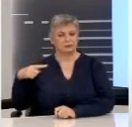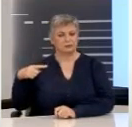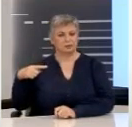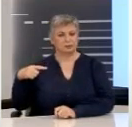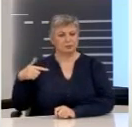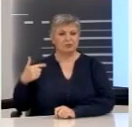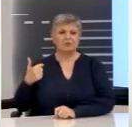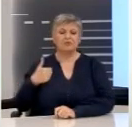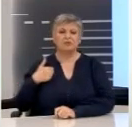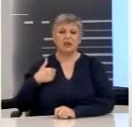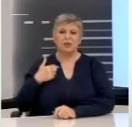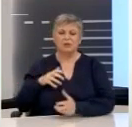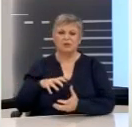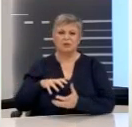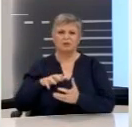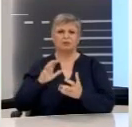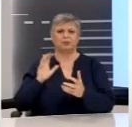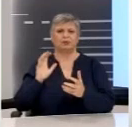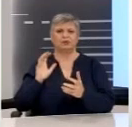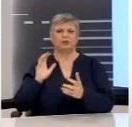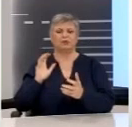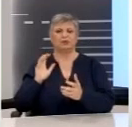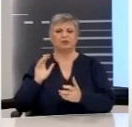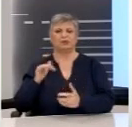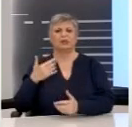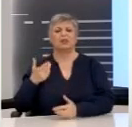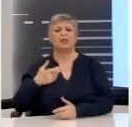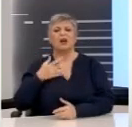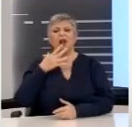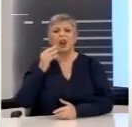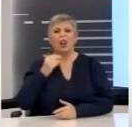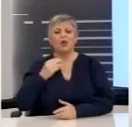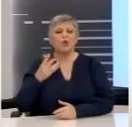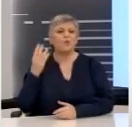άναυδη ακούσαμε ότι το θέμα της Ελντοράντο θα συντηθεί στο Eurogroup.